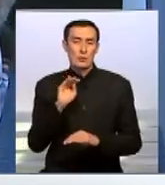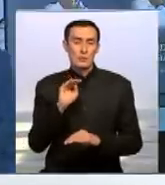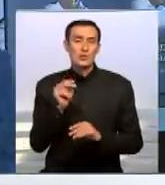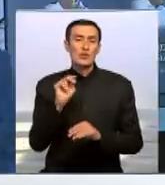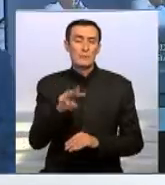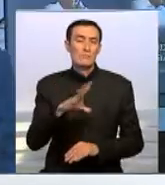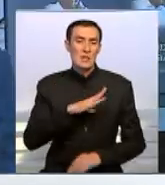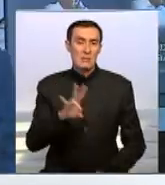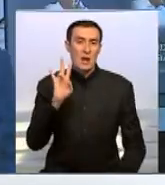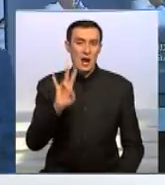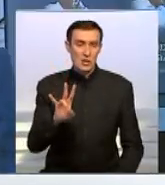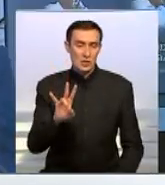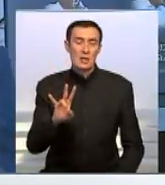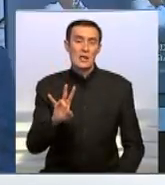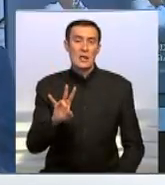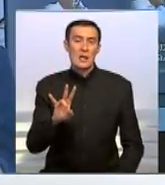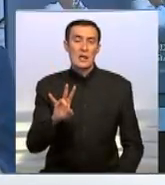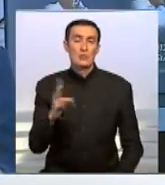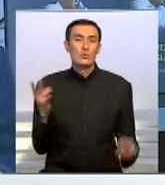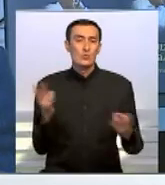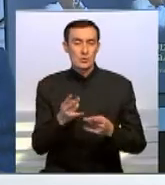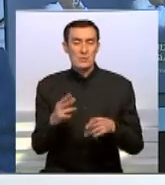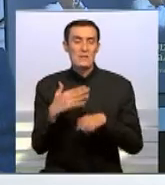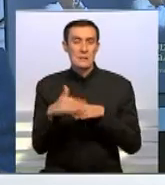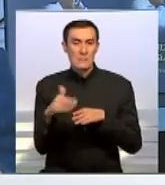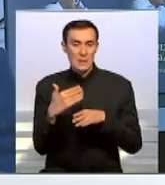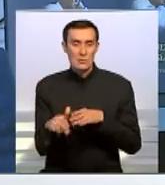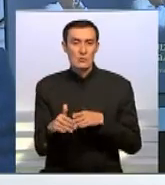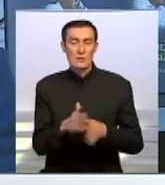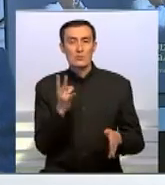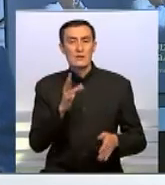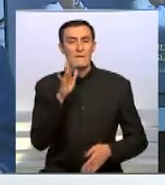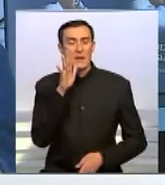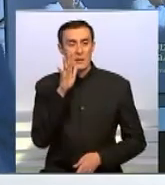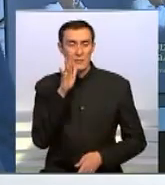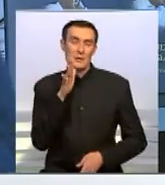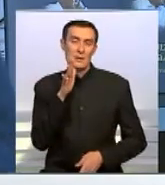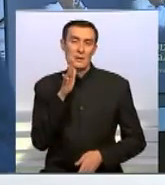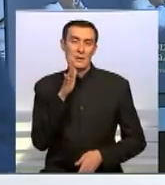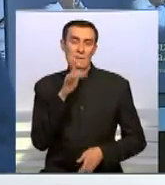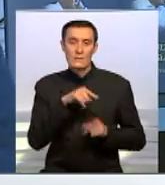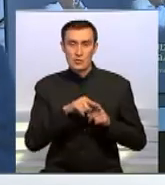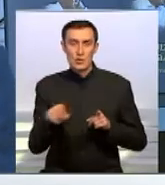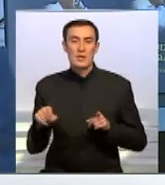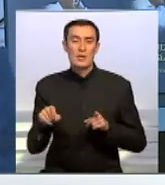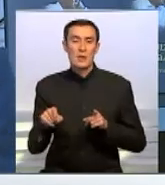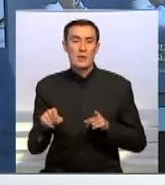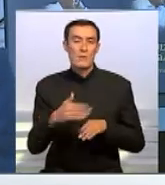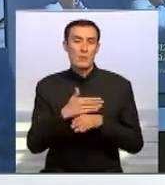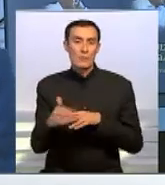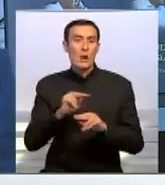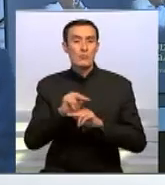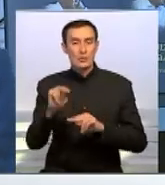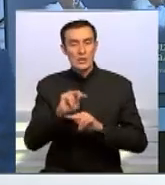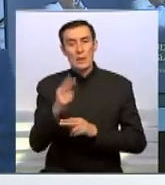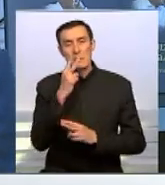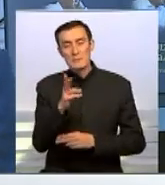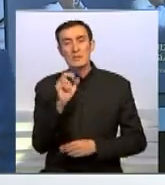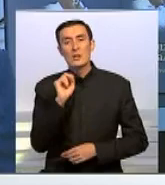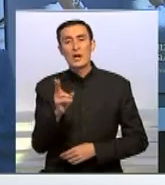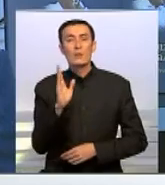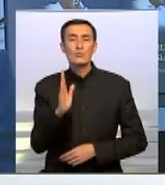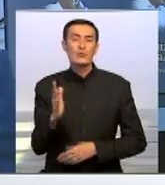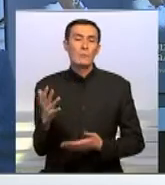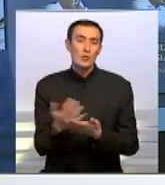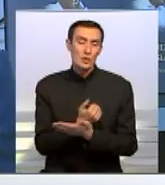все? Надо пройти определенный этап, время, потом в обучении посмотреть, как это